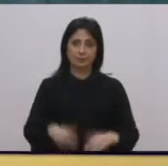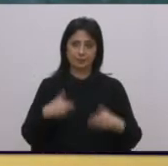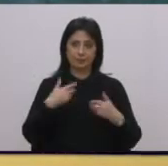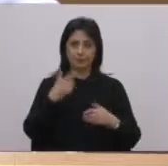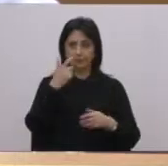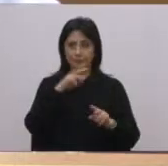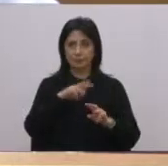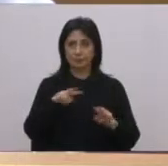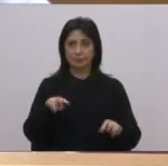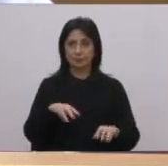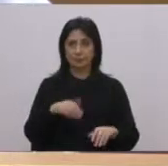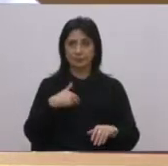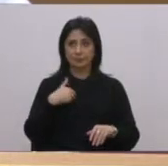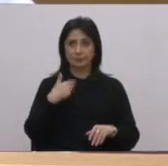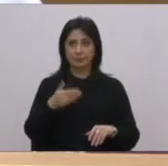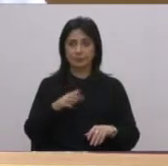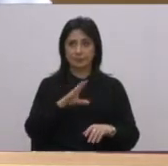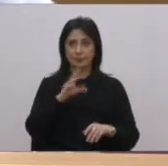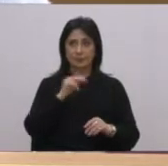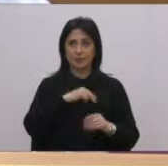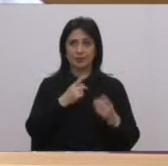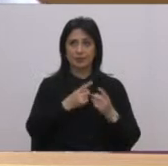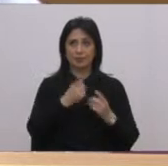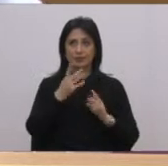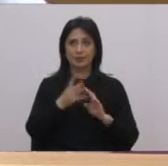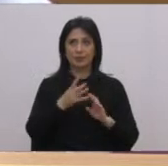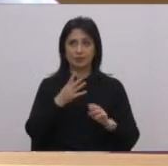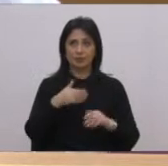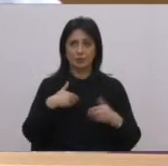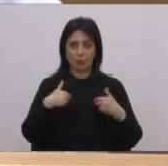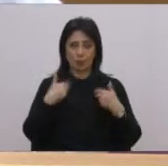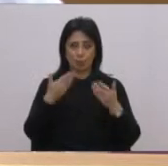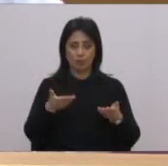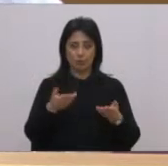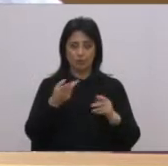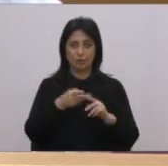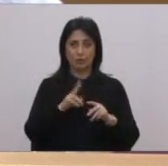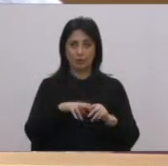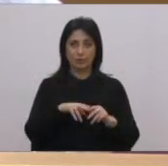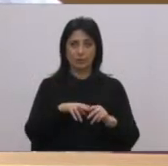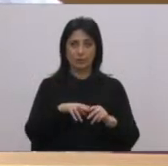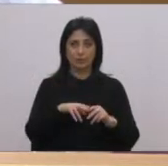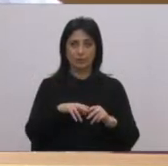Mogesalmebit, batono ministro, mogesalmebit, kolegebo, pirmel rikshi gilotsavt im